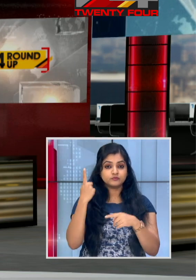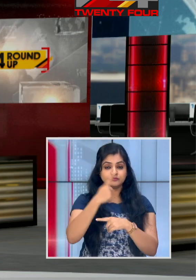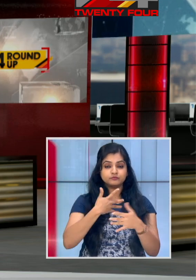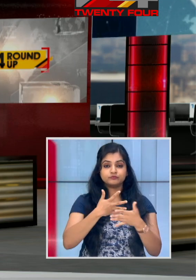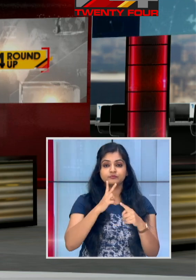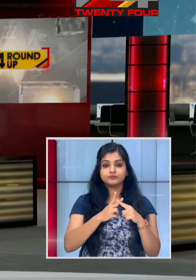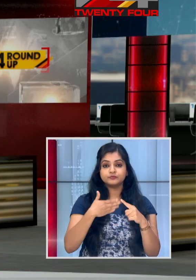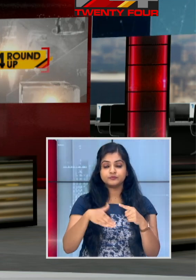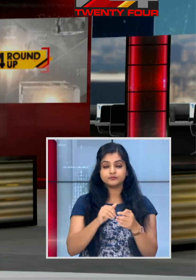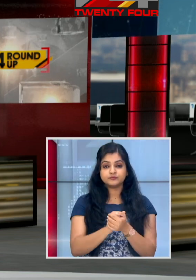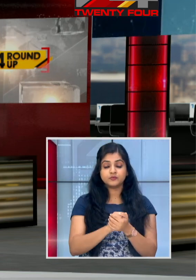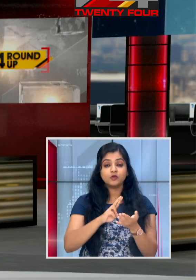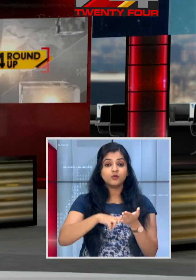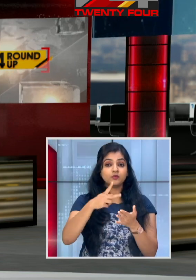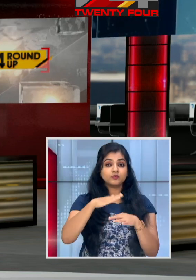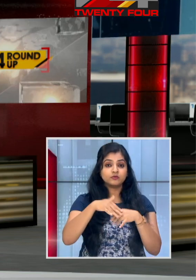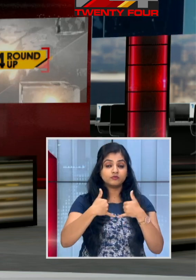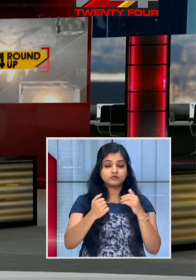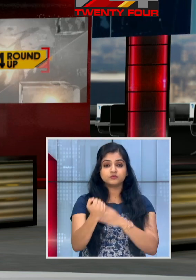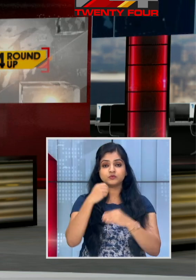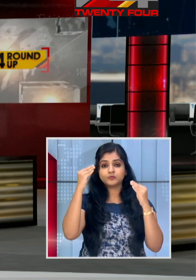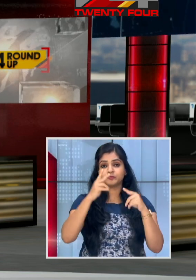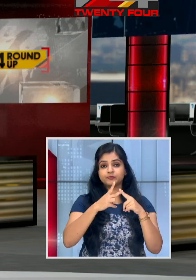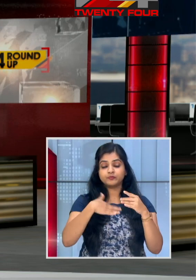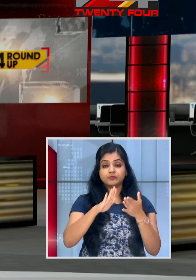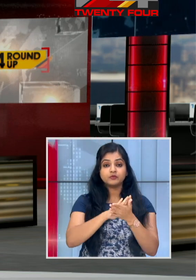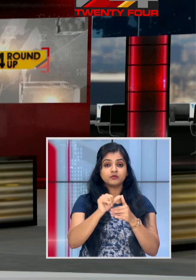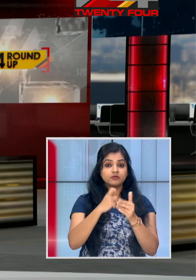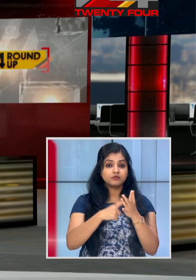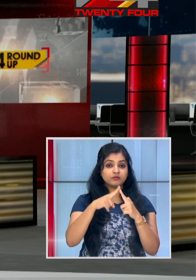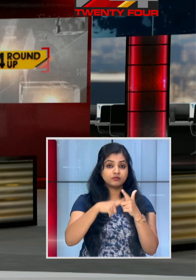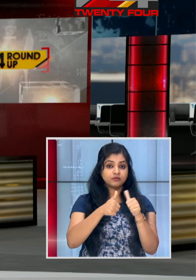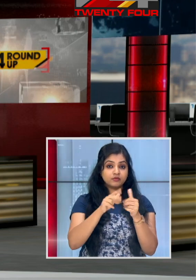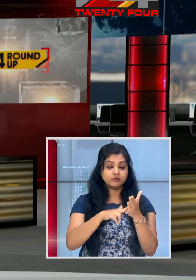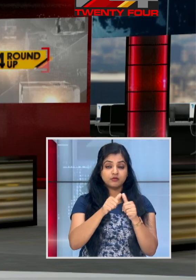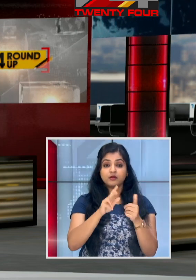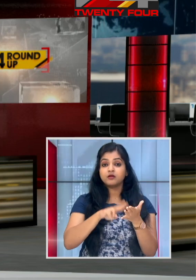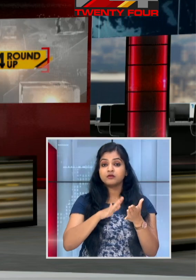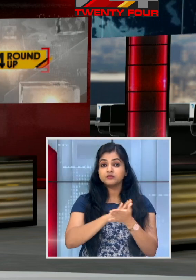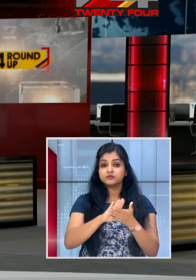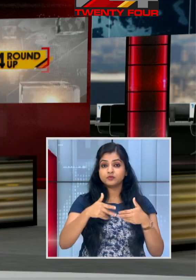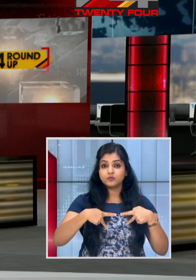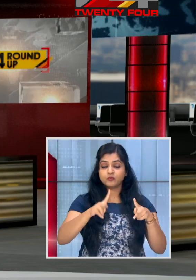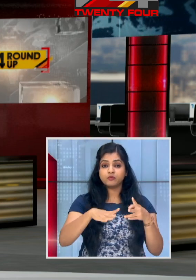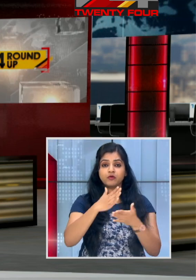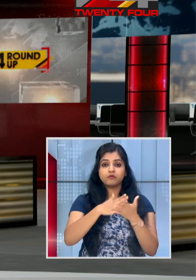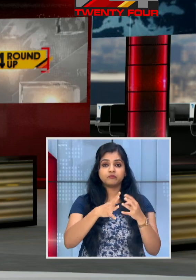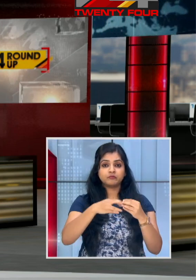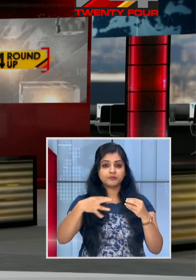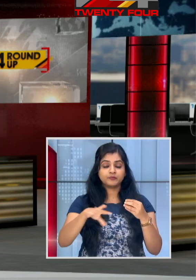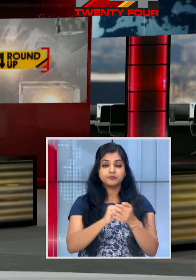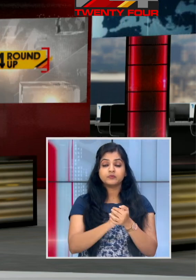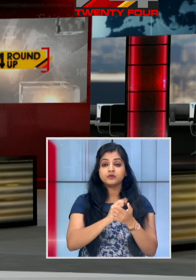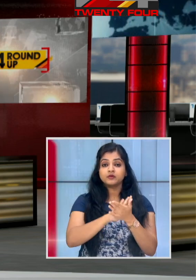തുടരും. ഉത്തരേന്ത്യയിൽ ശക്തമായ മഴ തുടരുന്നു. ഹരിയാനയിൽ ദേശീയപാതയുടെ ഒരു ഭാഗം ഒലിച്ചുപോയി. ഹിമാചൽ മാണ്ഡിയിൽ